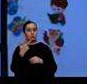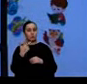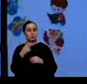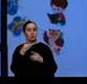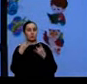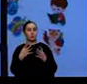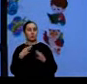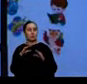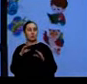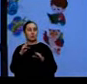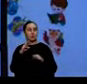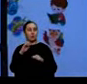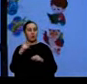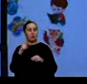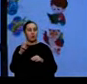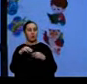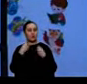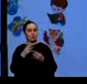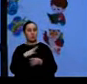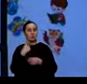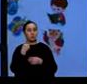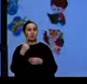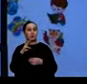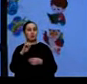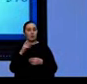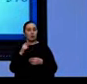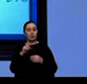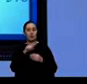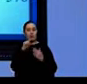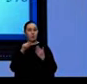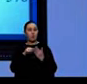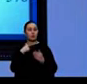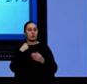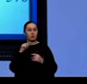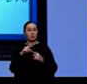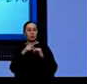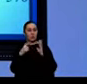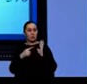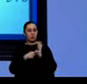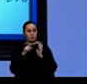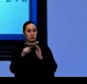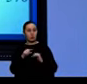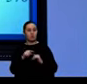3-ta sodda tenglama berilgan edi. 1-chi tenglamada noma'lum son 17,